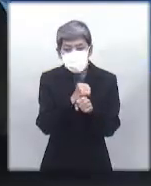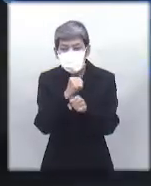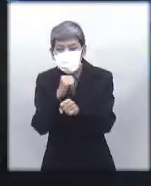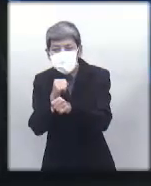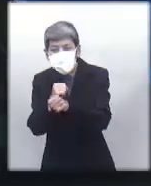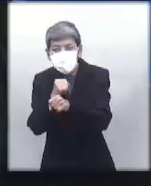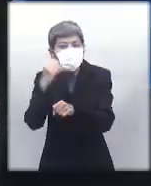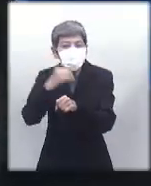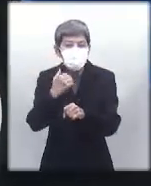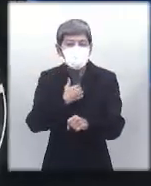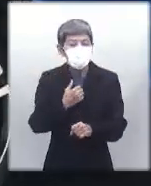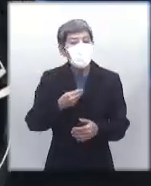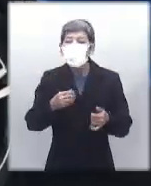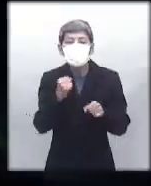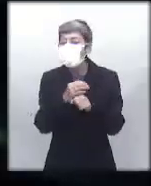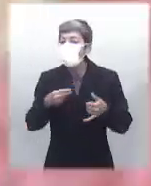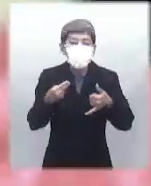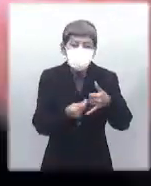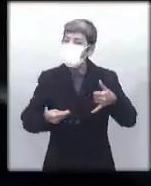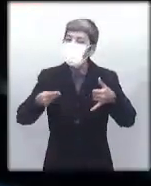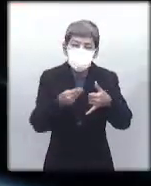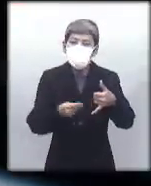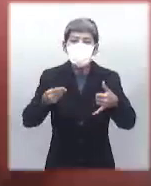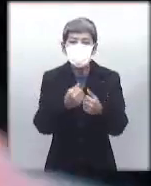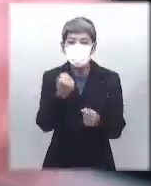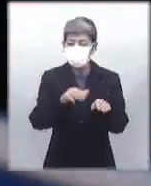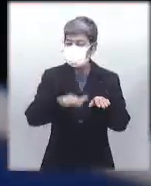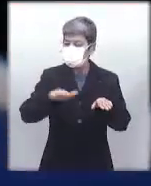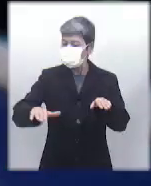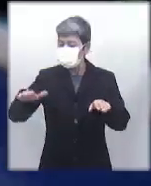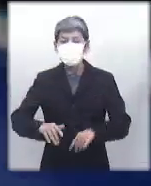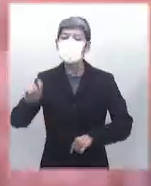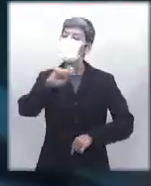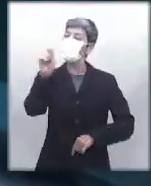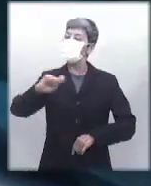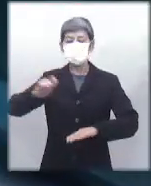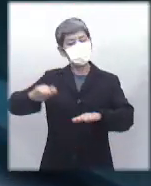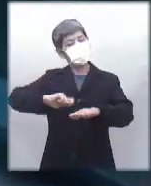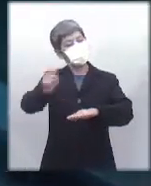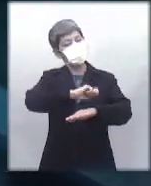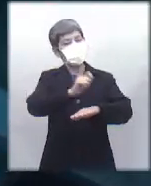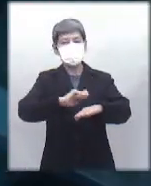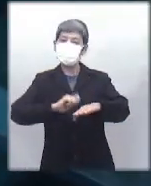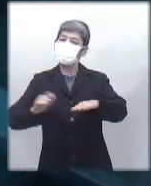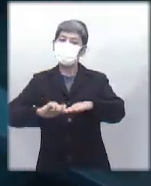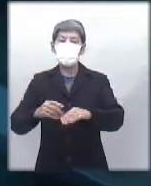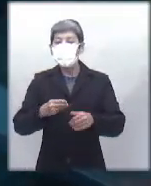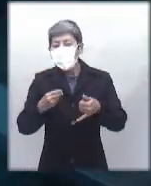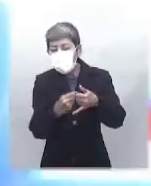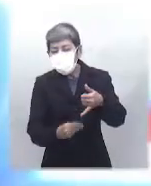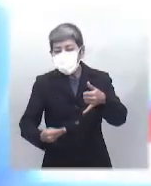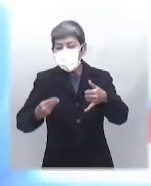ถึงจุดนึงปัจจุบันเห็นมั้ยผมก็พยายามหางานให้เขาเชื่อลูกค้าเอารถมาจอดแล้วก็ไม่ได้ที่เพิ่มเติมไปเรื่อยๆ